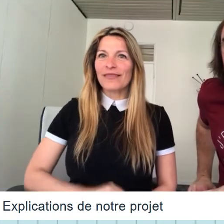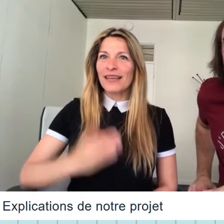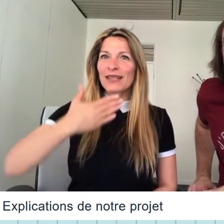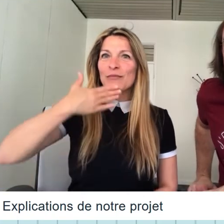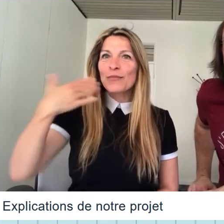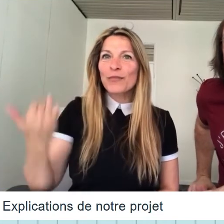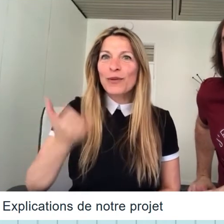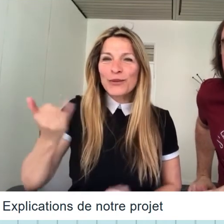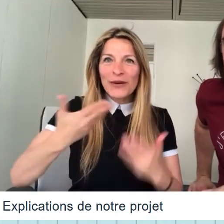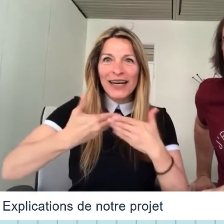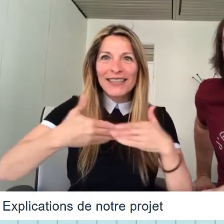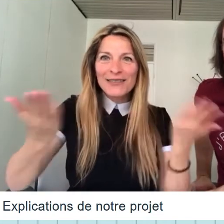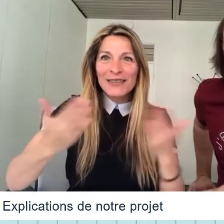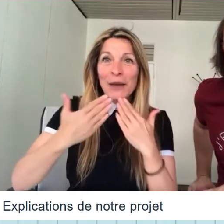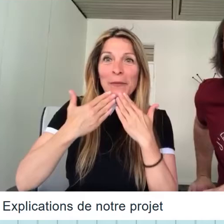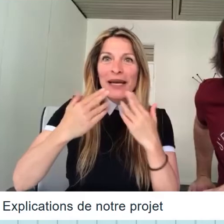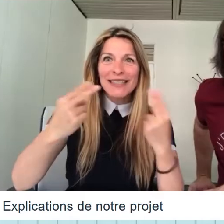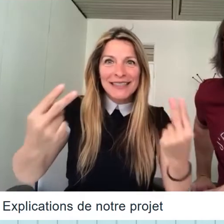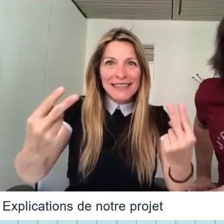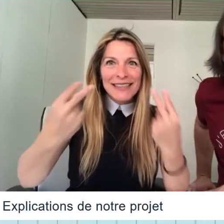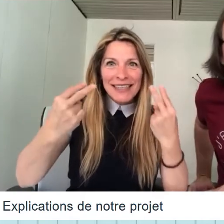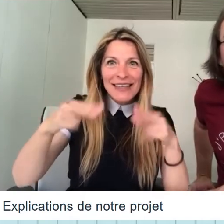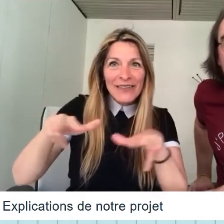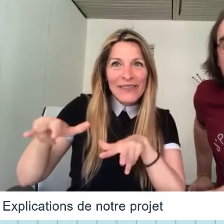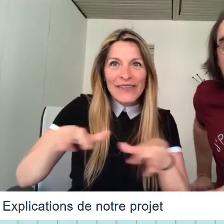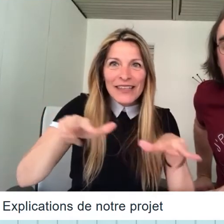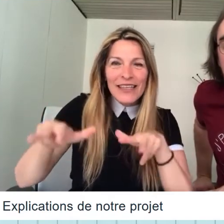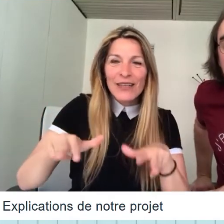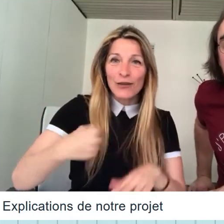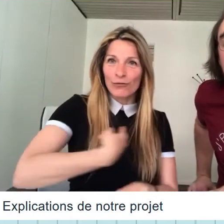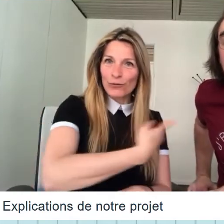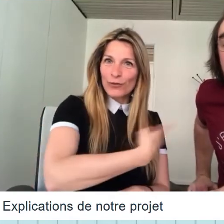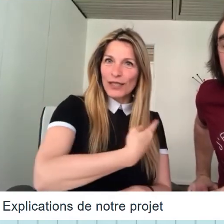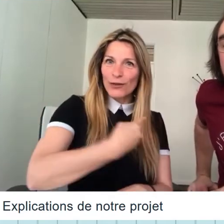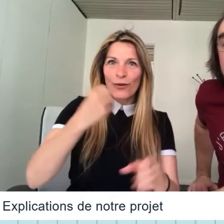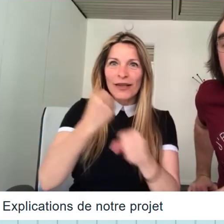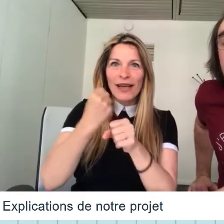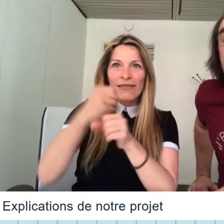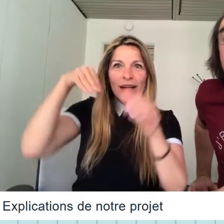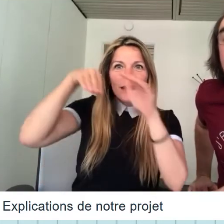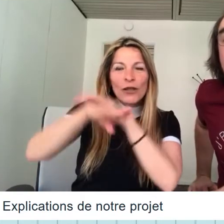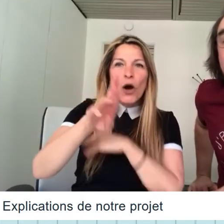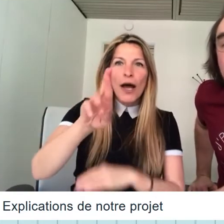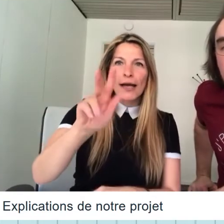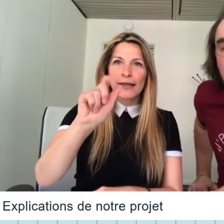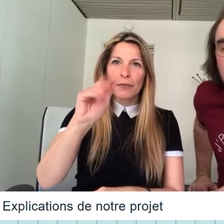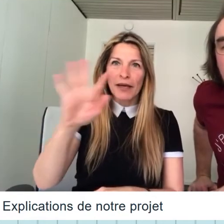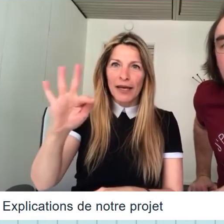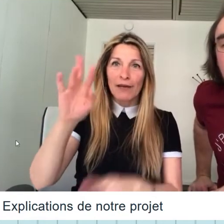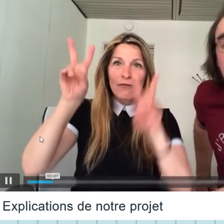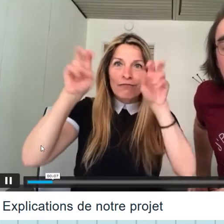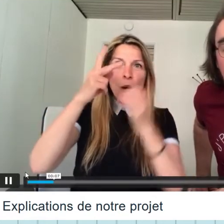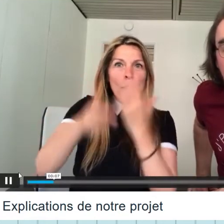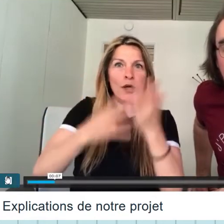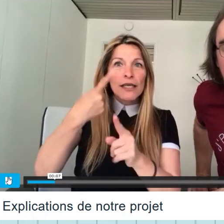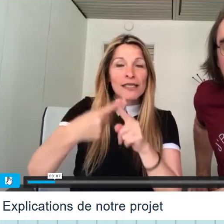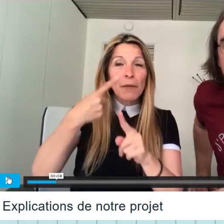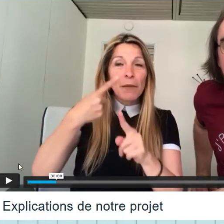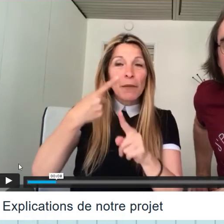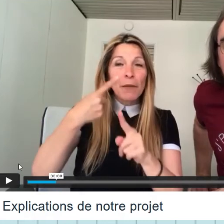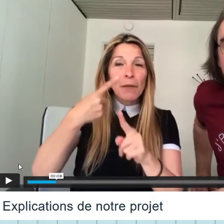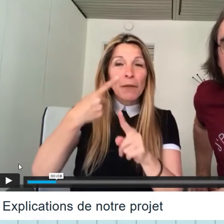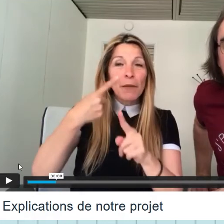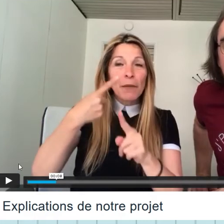Bonjour à tous et merci de regarder cette vidéo. Nous travaillons à la RTBF sur un projet qui s'appelle Signokix ou Signokix. Donc